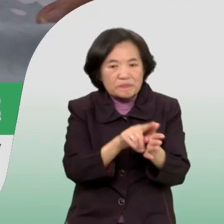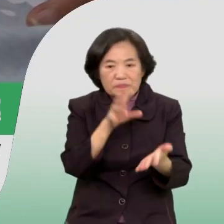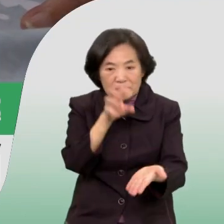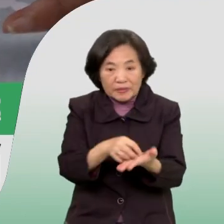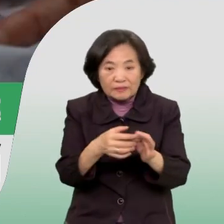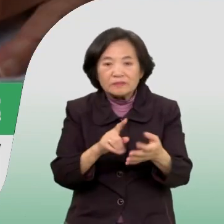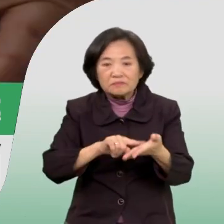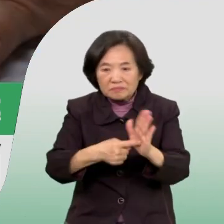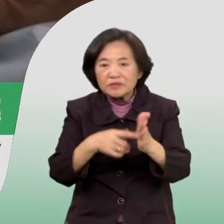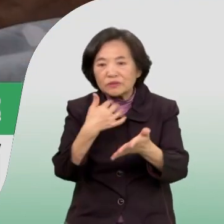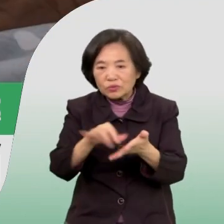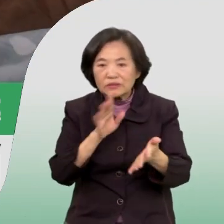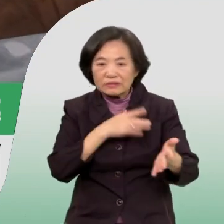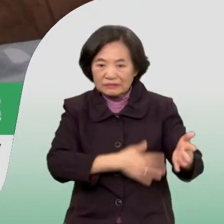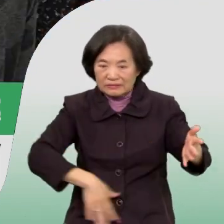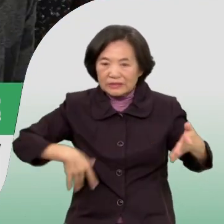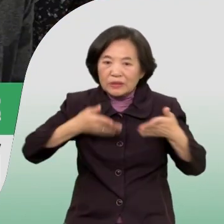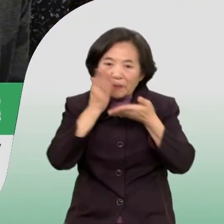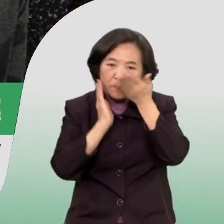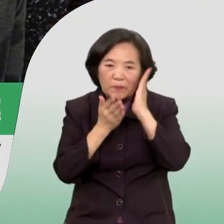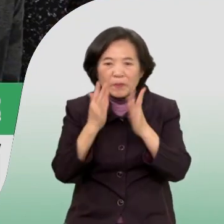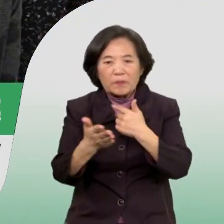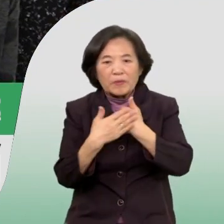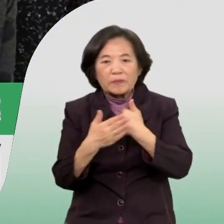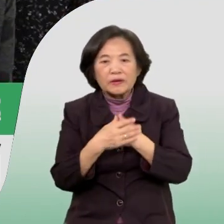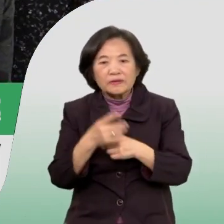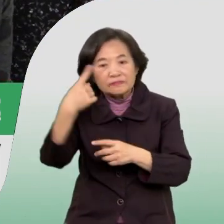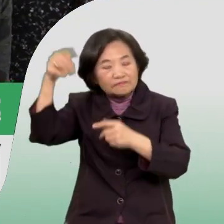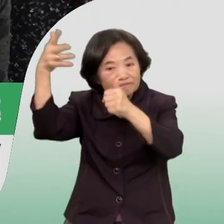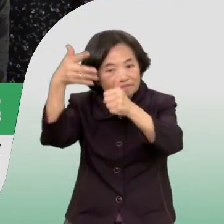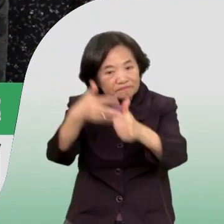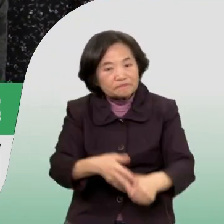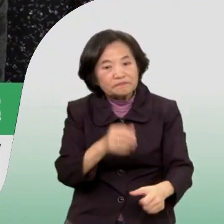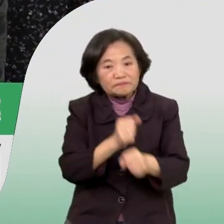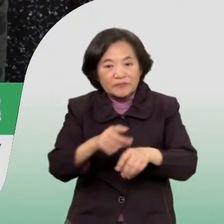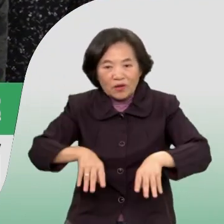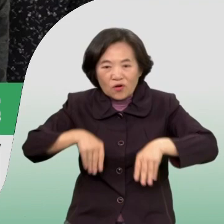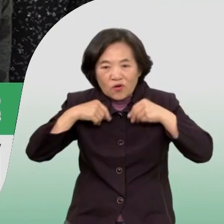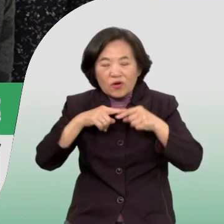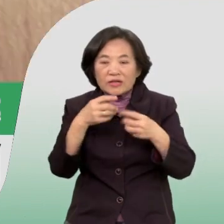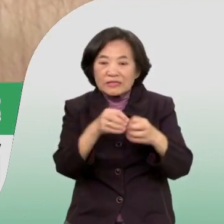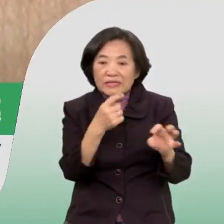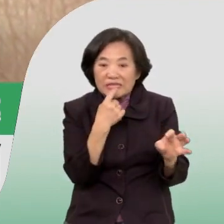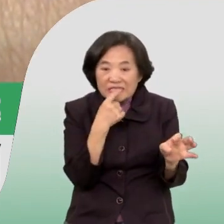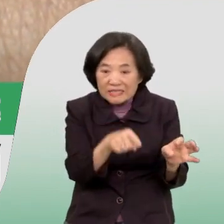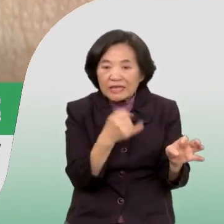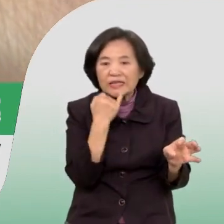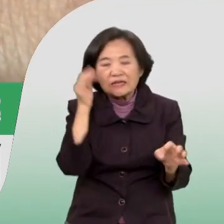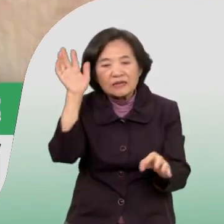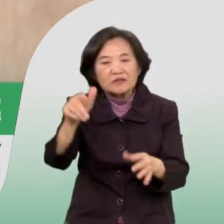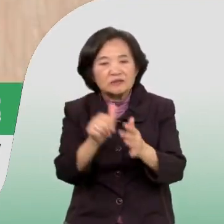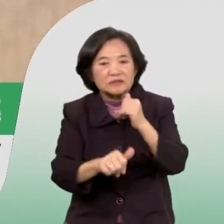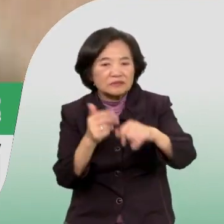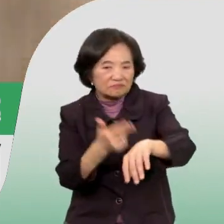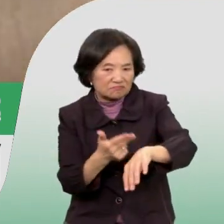后的生态循环内统其中一类，做得传统的蚕丝制品。蚕丝乱拍一道，行开喺将来